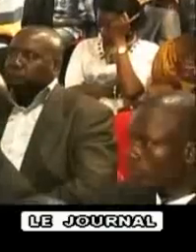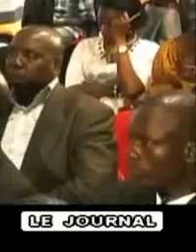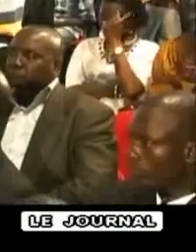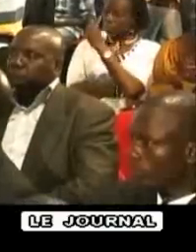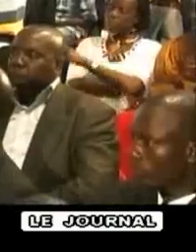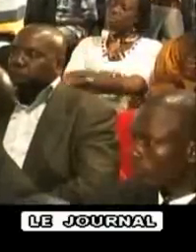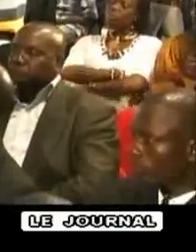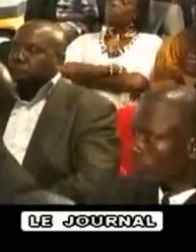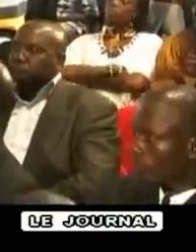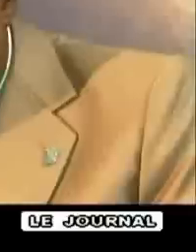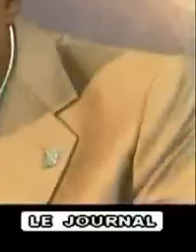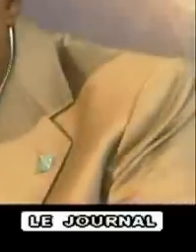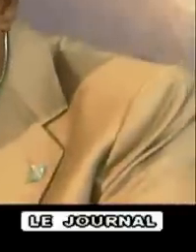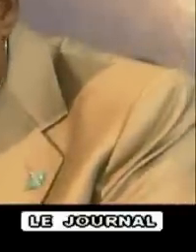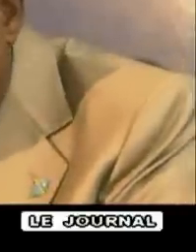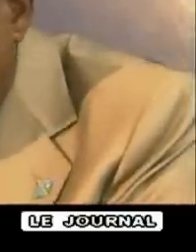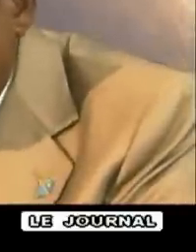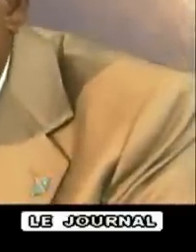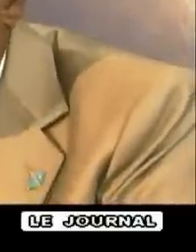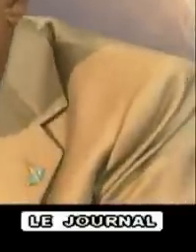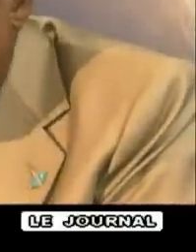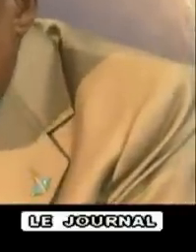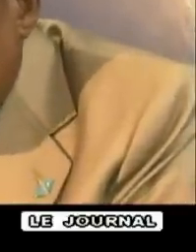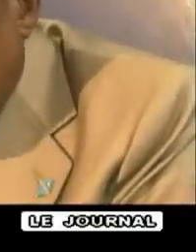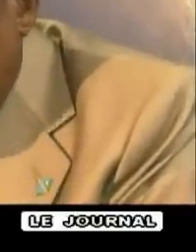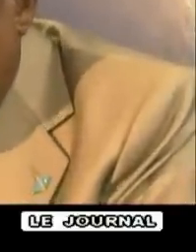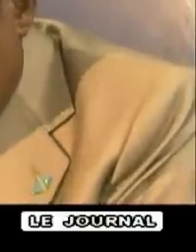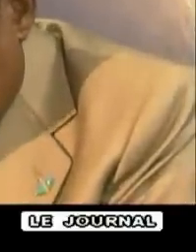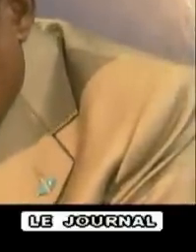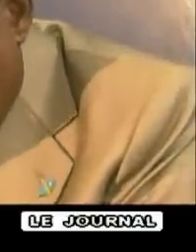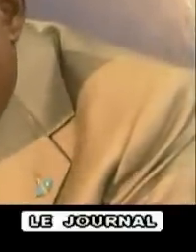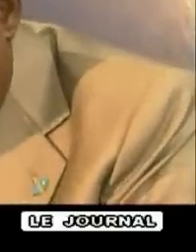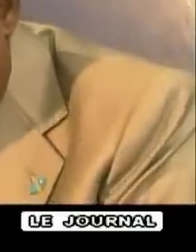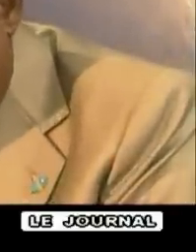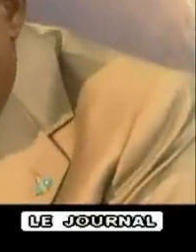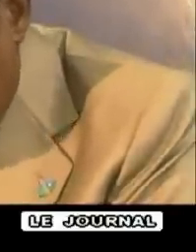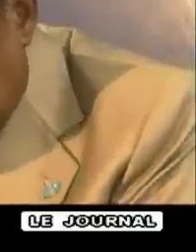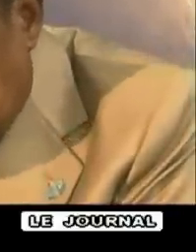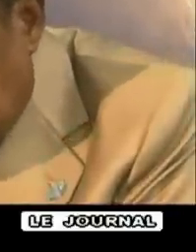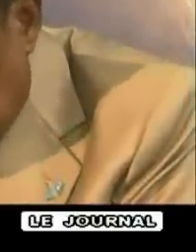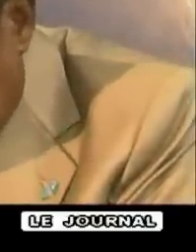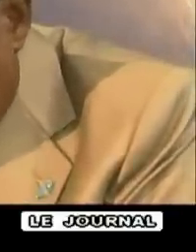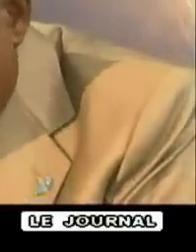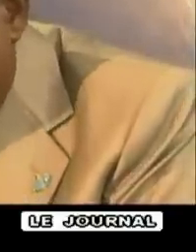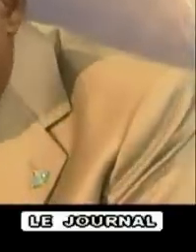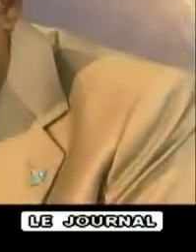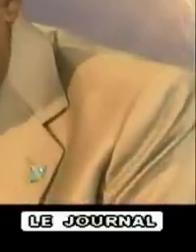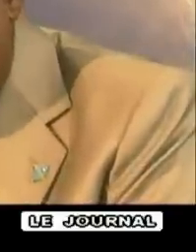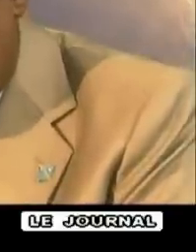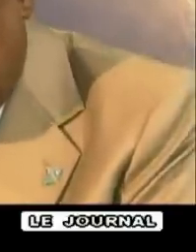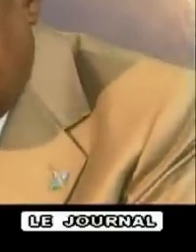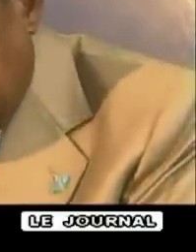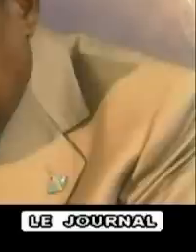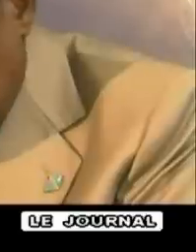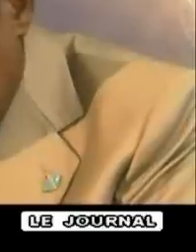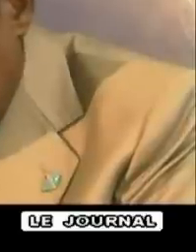de l'excellence. La créativité dans la production sera également encouragé. Outre